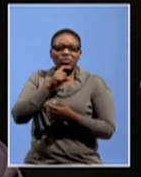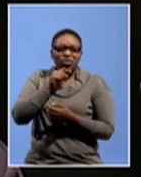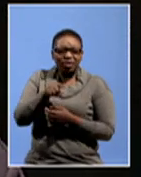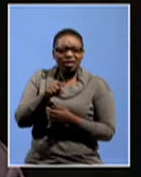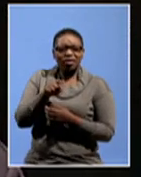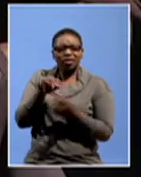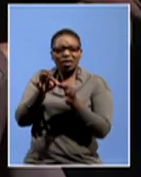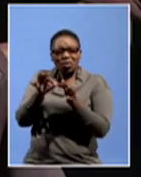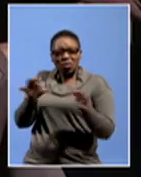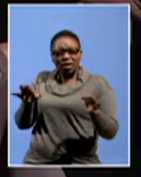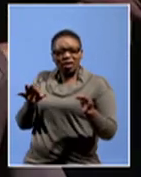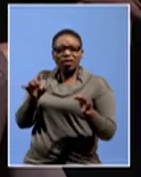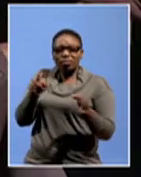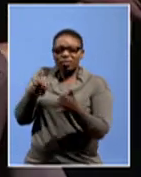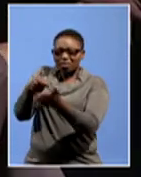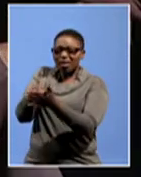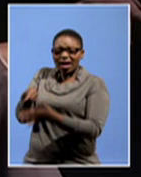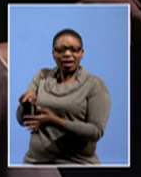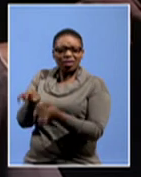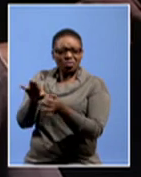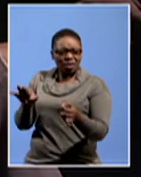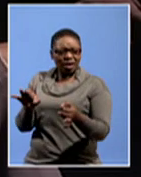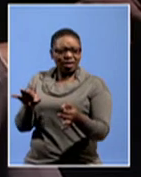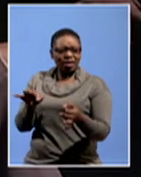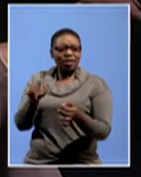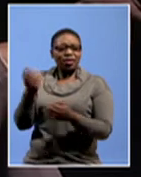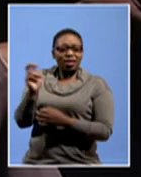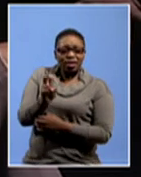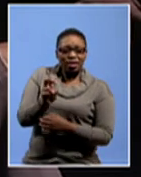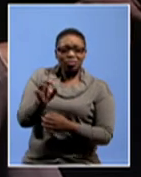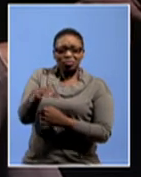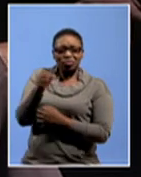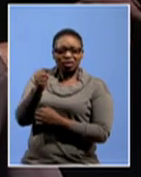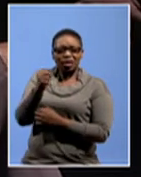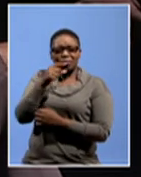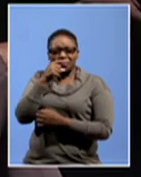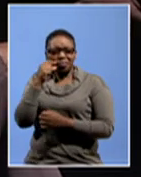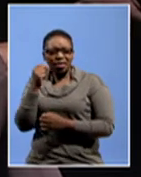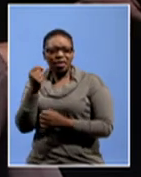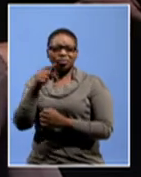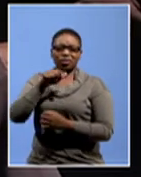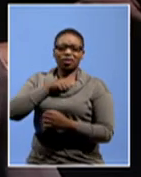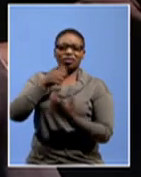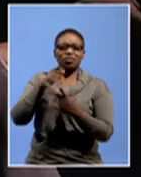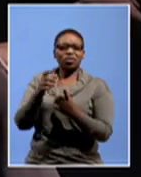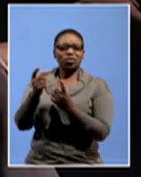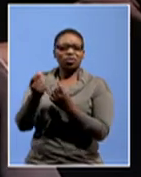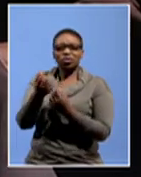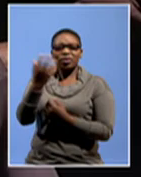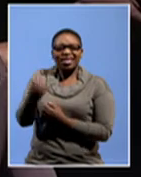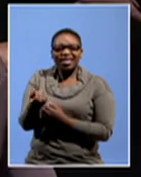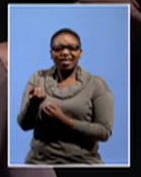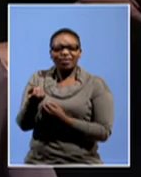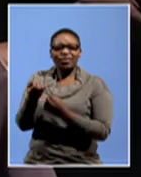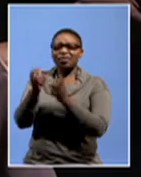hom maar net koop. Toen neem hulle name op terwyl ons